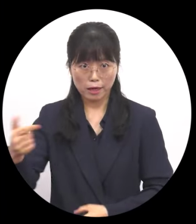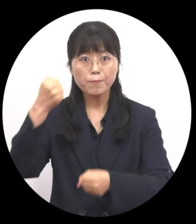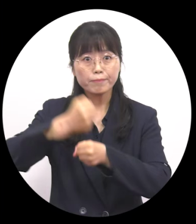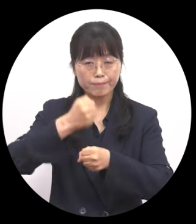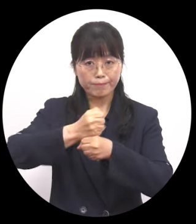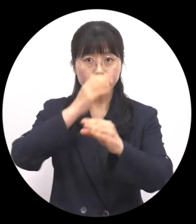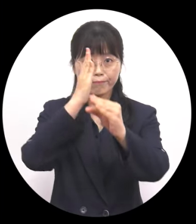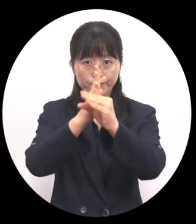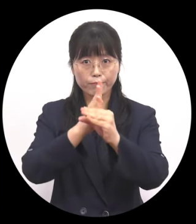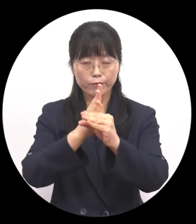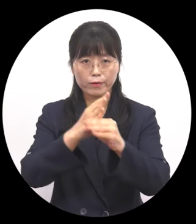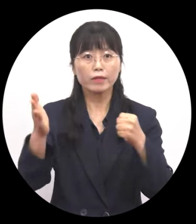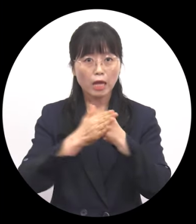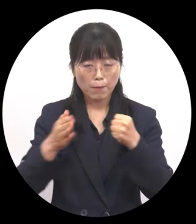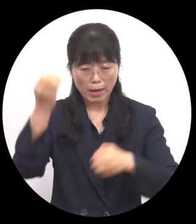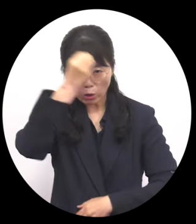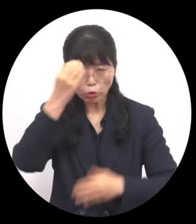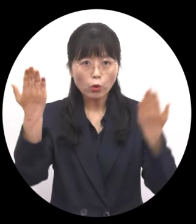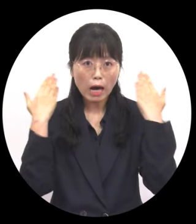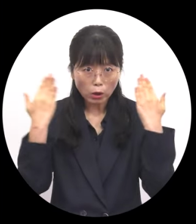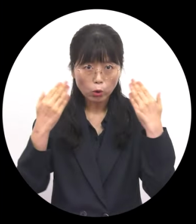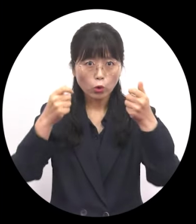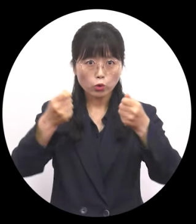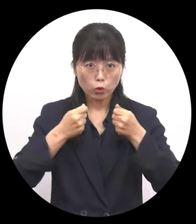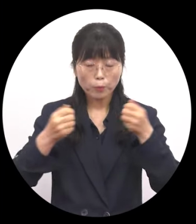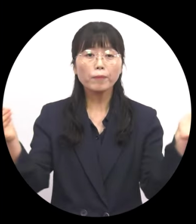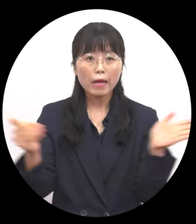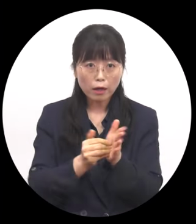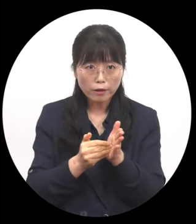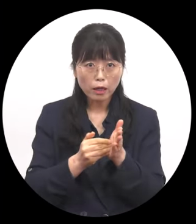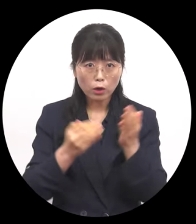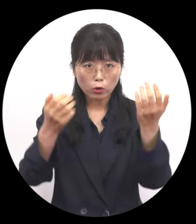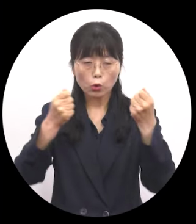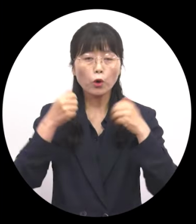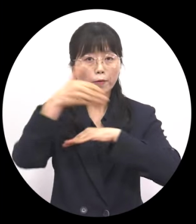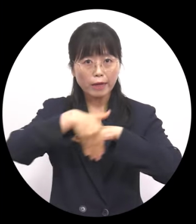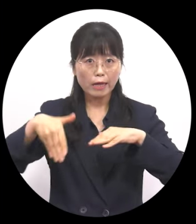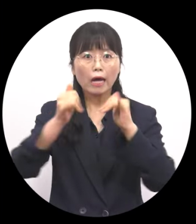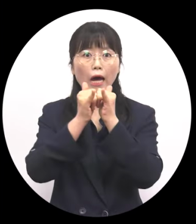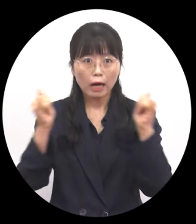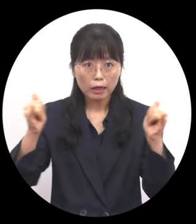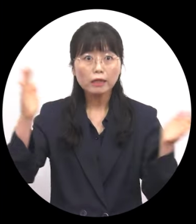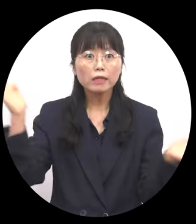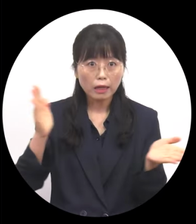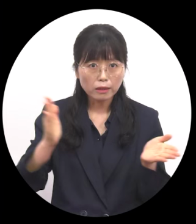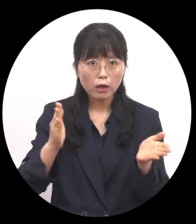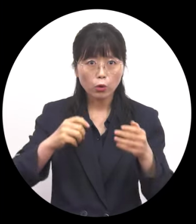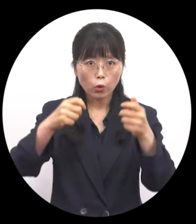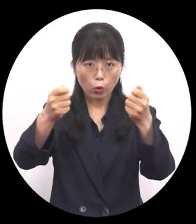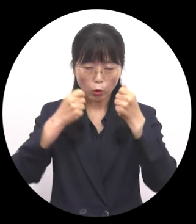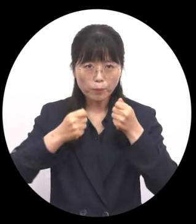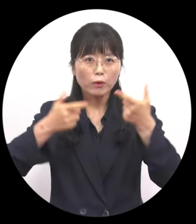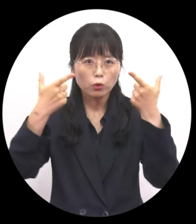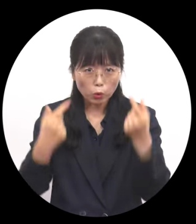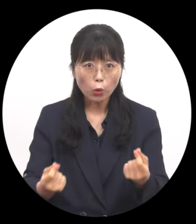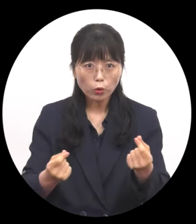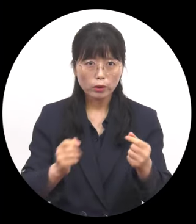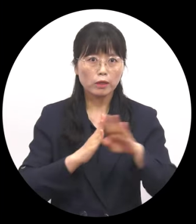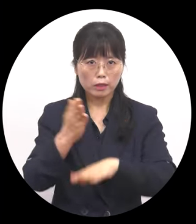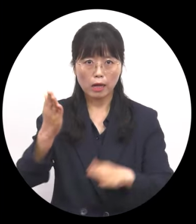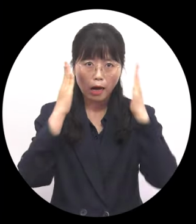형성되어 있습니다. 그래서 고등학교 졸업했거나 졸업 예정인 학생, 그리고 고등학교 졸업과 동등 이상의